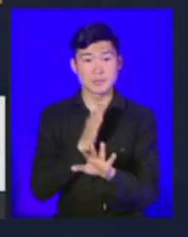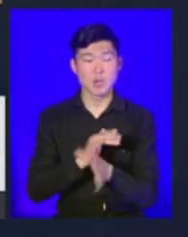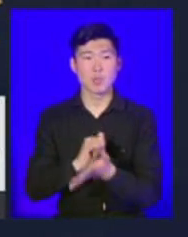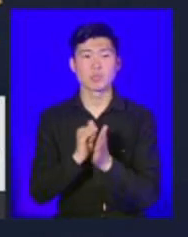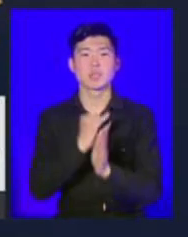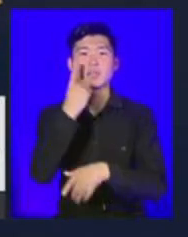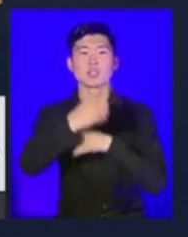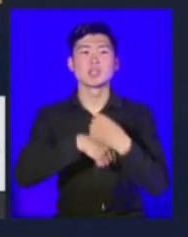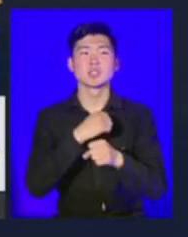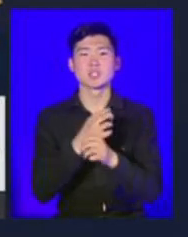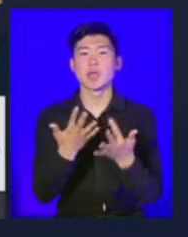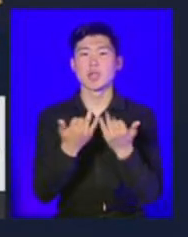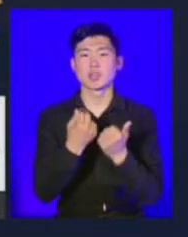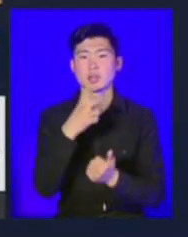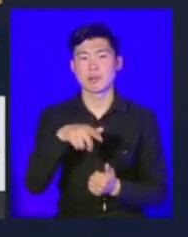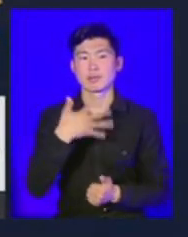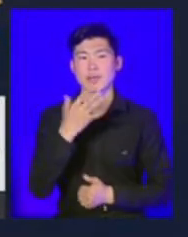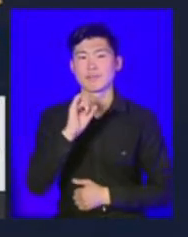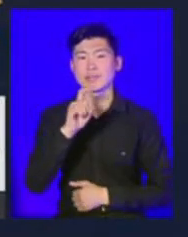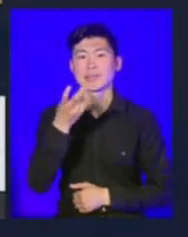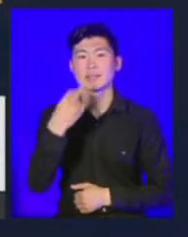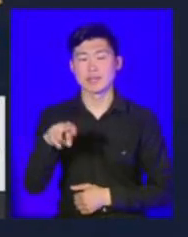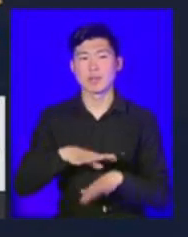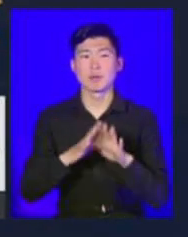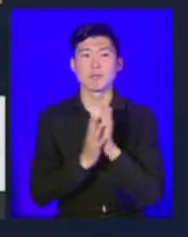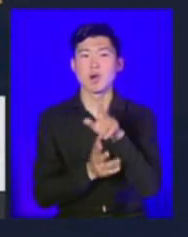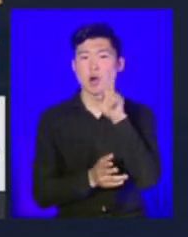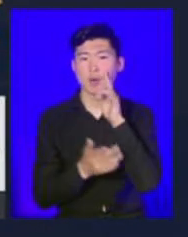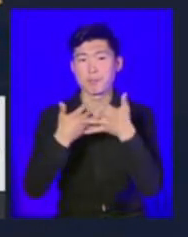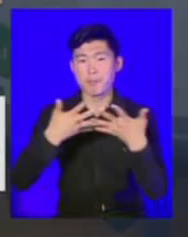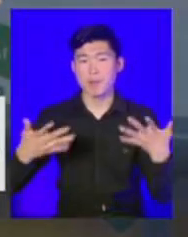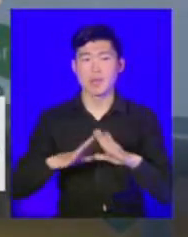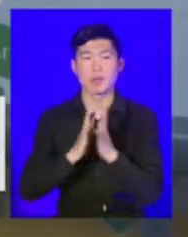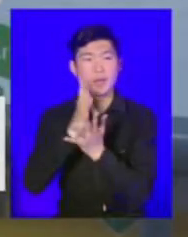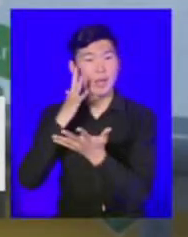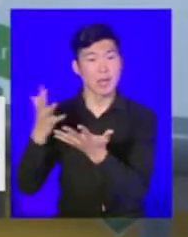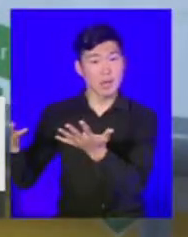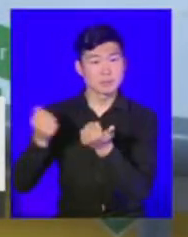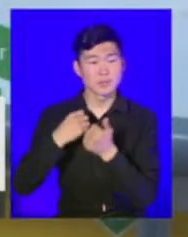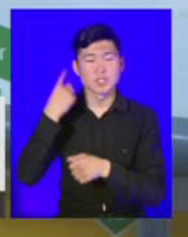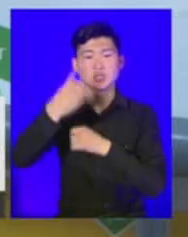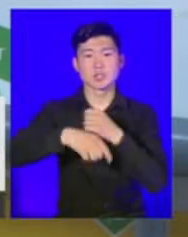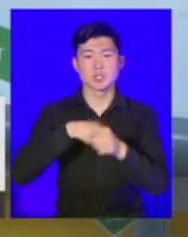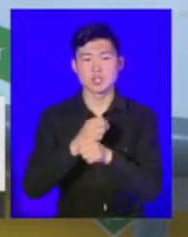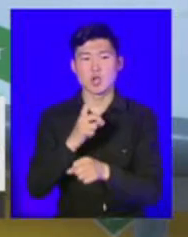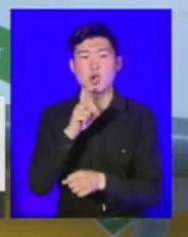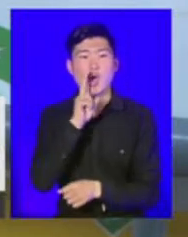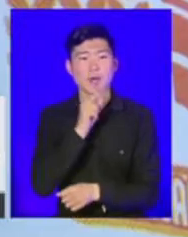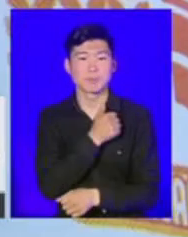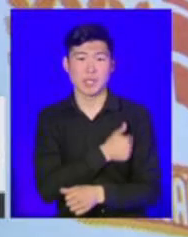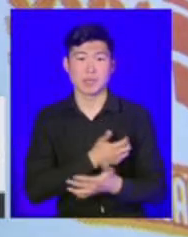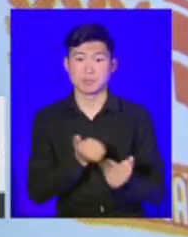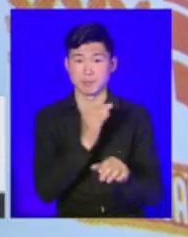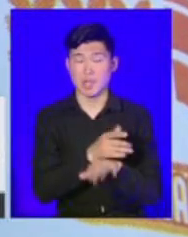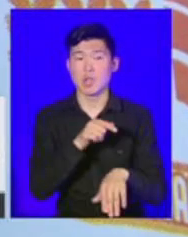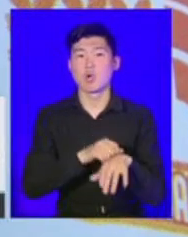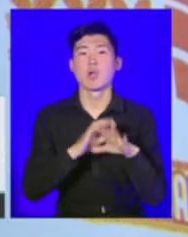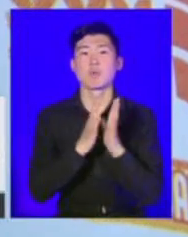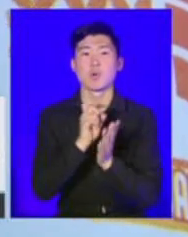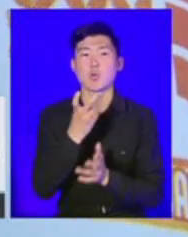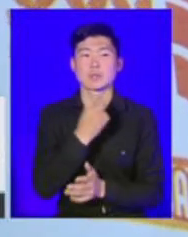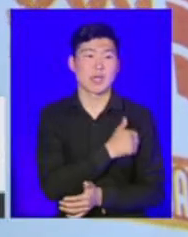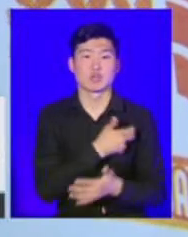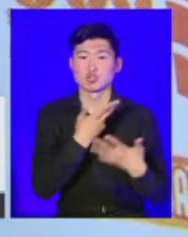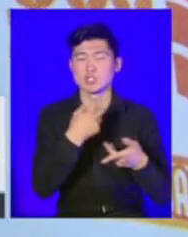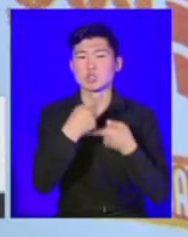жилд дунджаар 2.5 их найтвүрийн хүнсний бараа бүтээгдэхүүн импортоор авчина. Жилээс жил хүнсний хангамж өснө нэмдэж байгаа энэ үед хүнсний аюулгүй байдлыг хангах нь